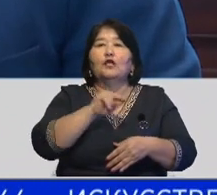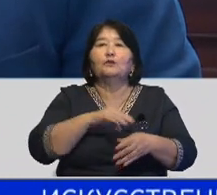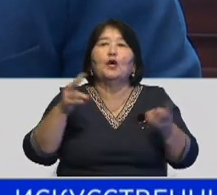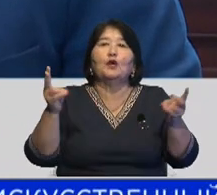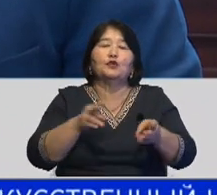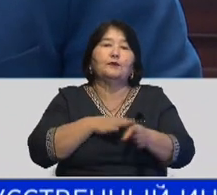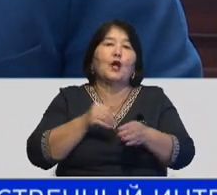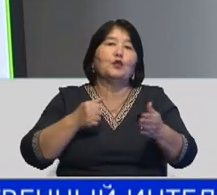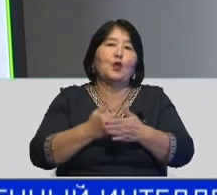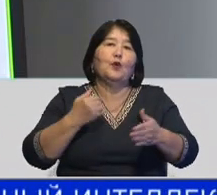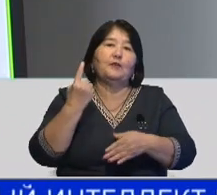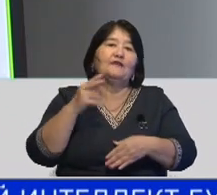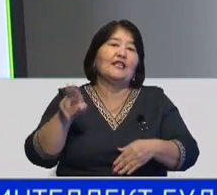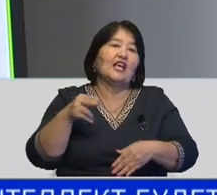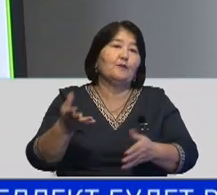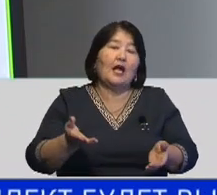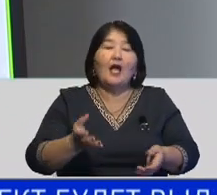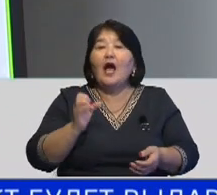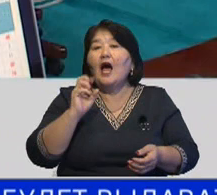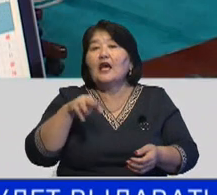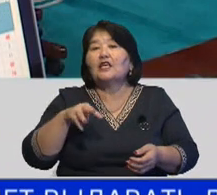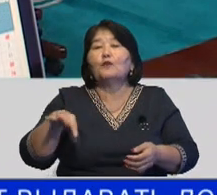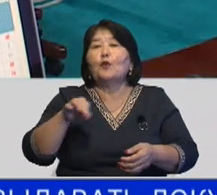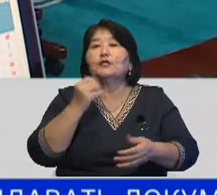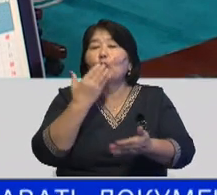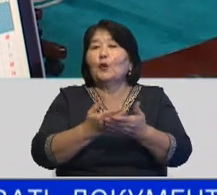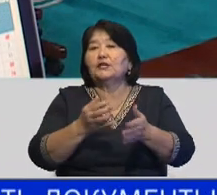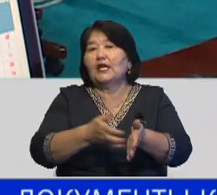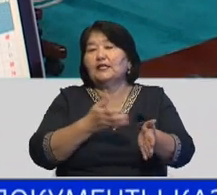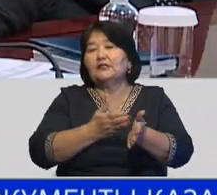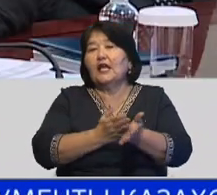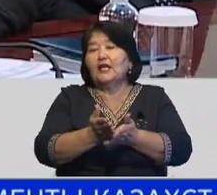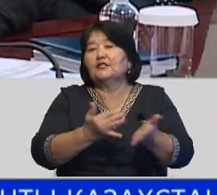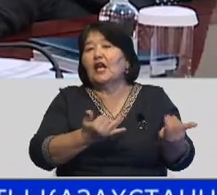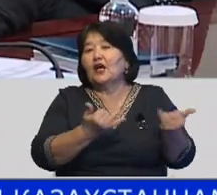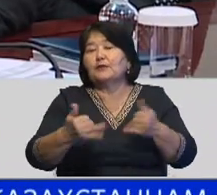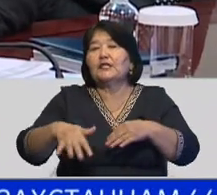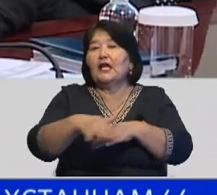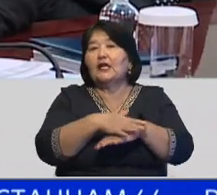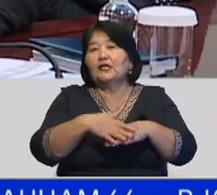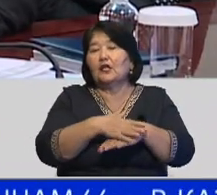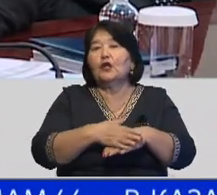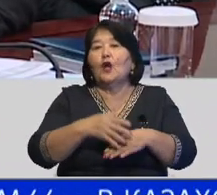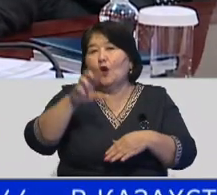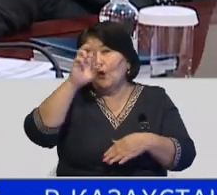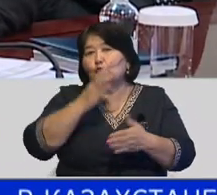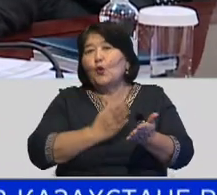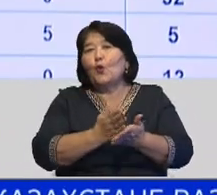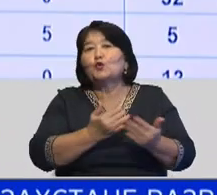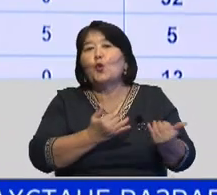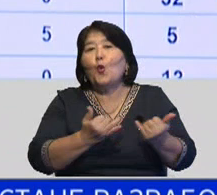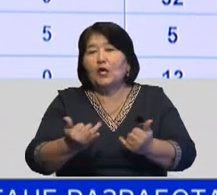нужно выполнить до 1 декабря. Аким области также указал на недостатки в сфере предоставления населению госуслуг.